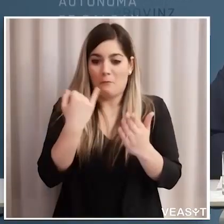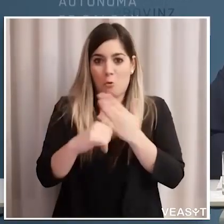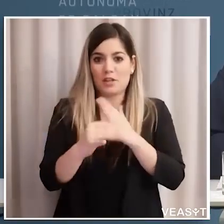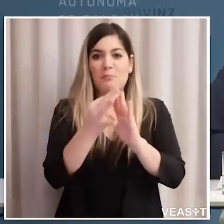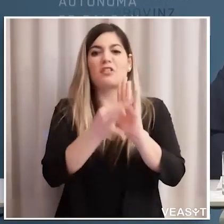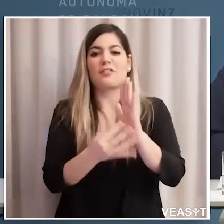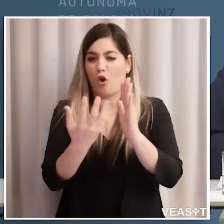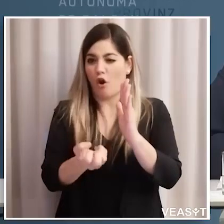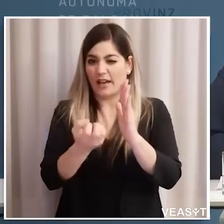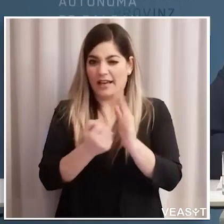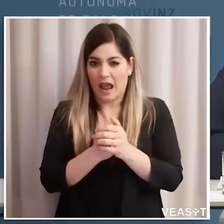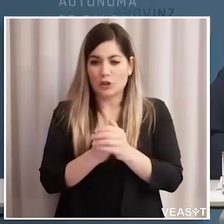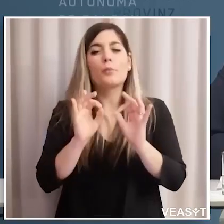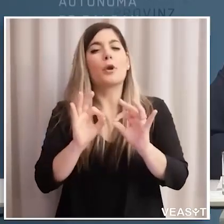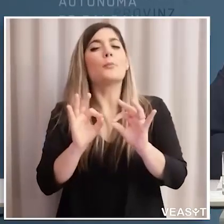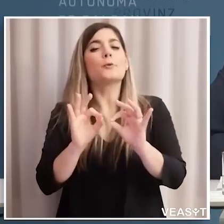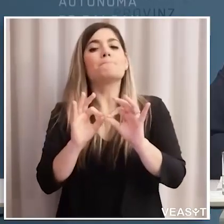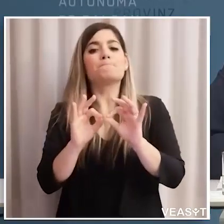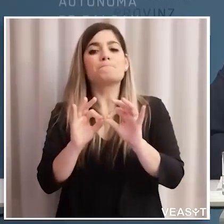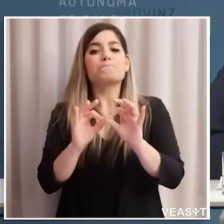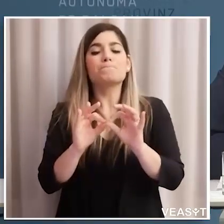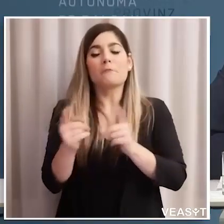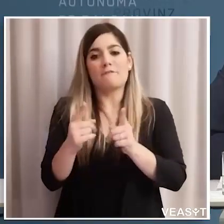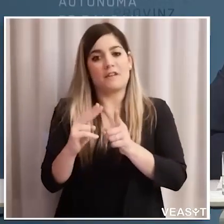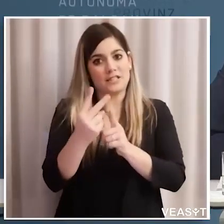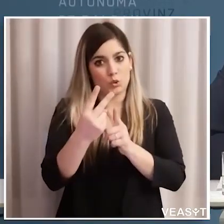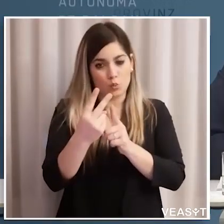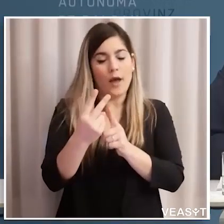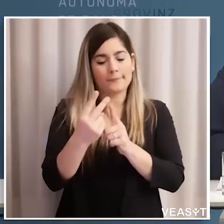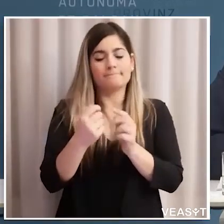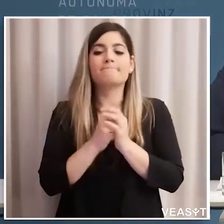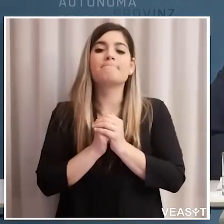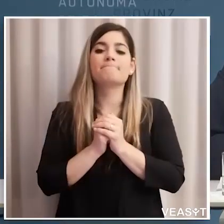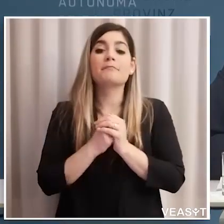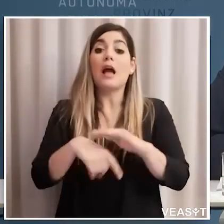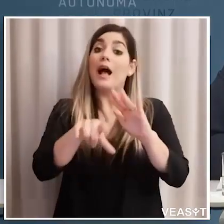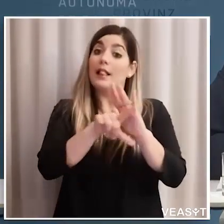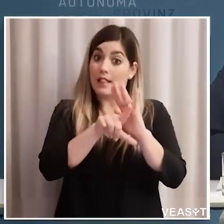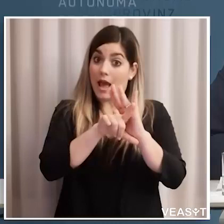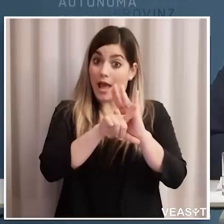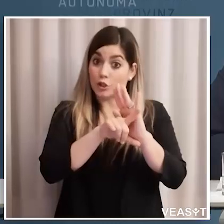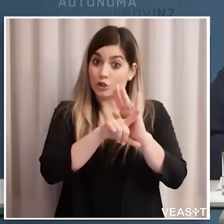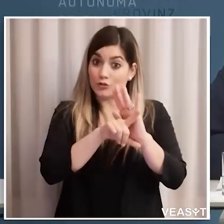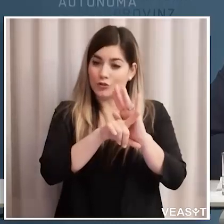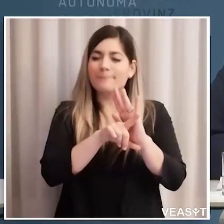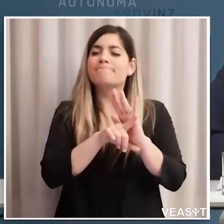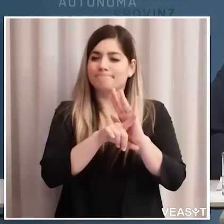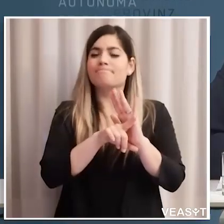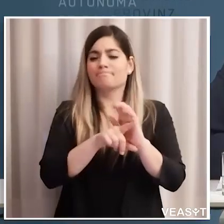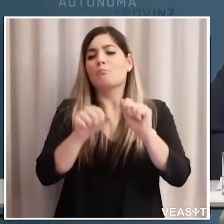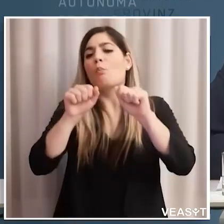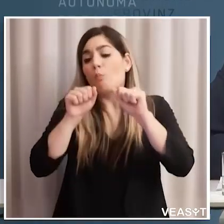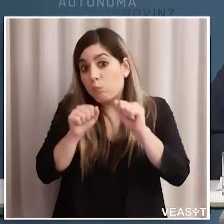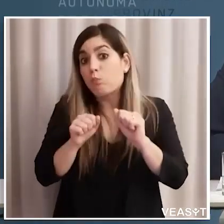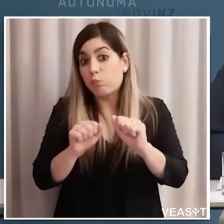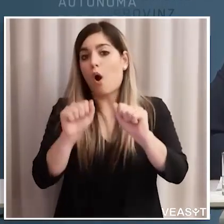soltanto qualche dato concreto per quanto riguarda poi questa seconda fase. La legge presumibilmente potrà entrare